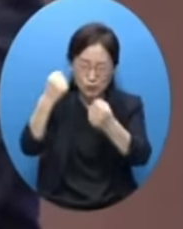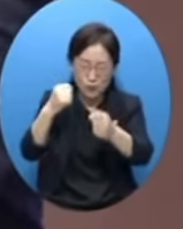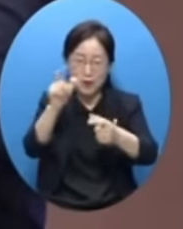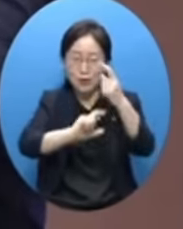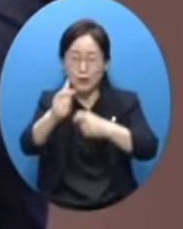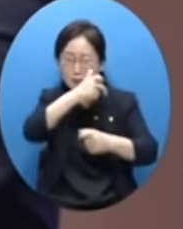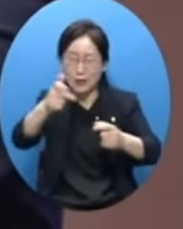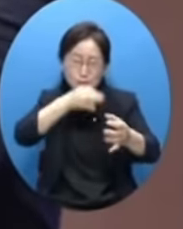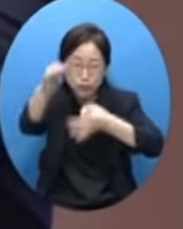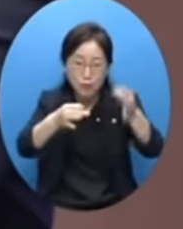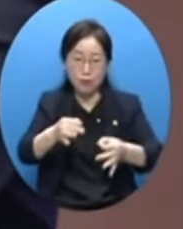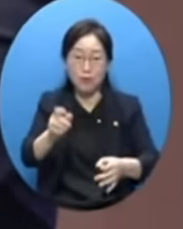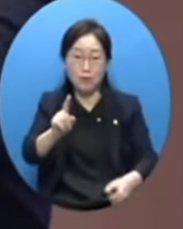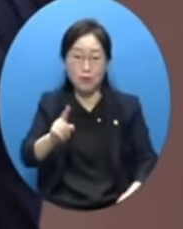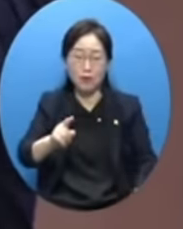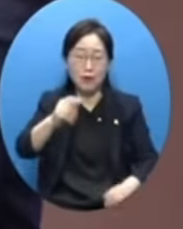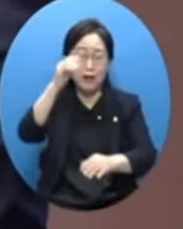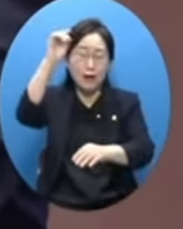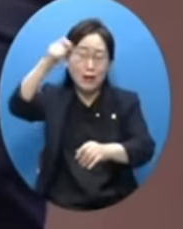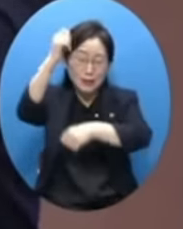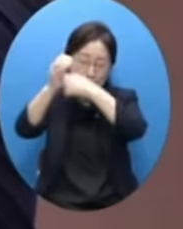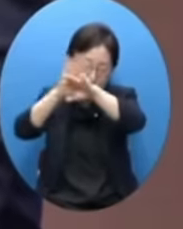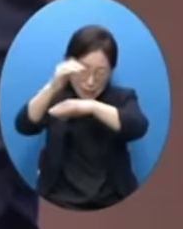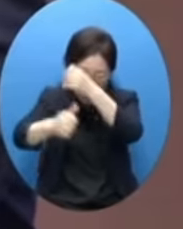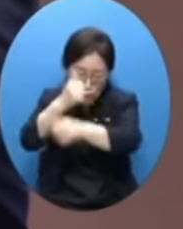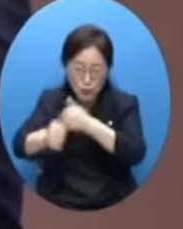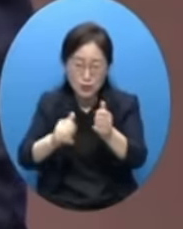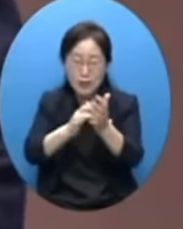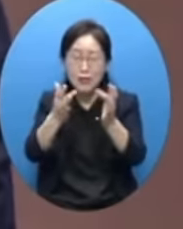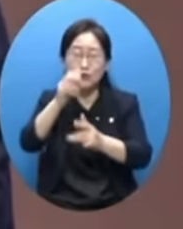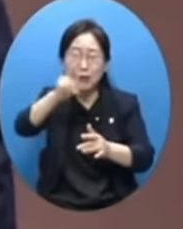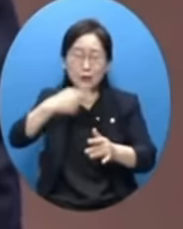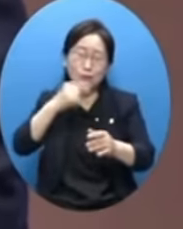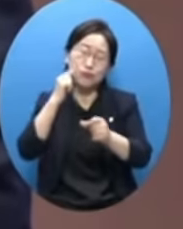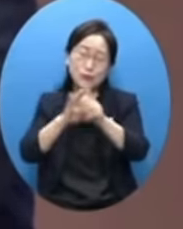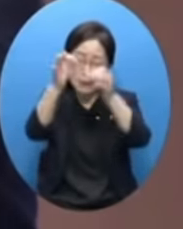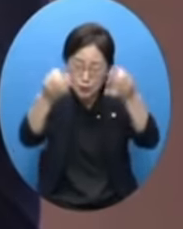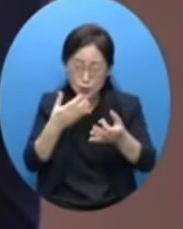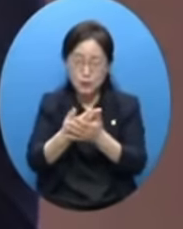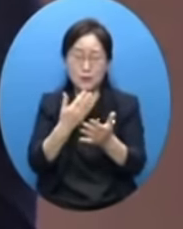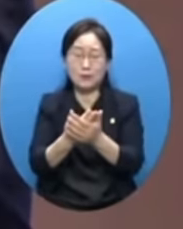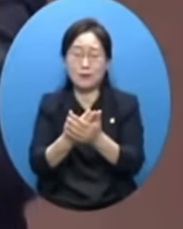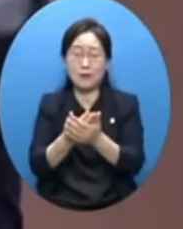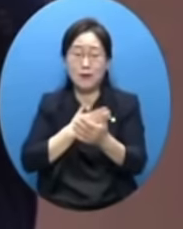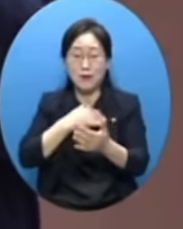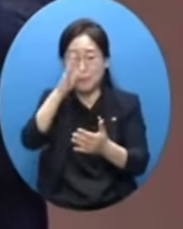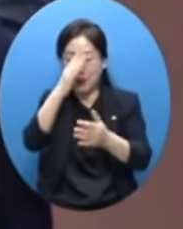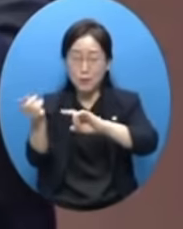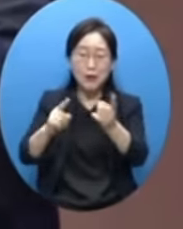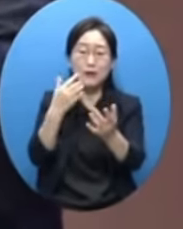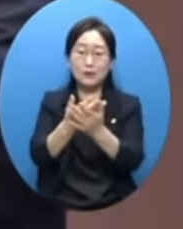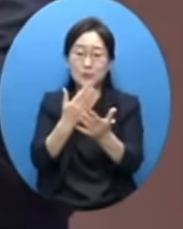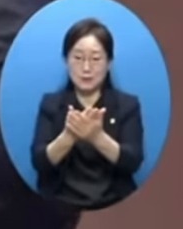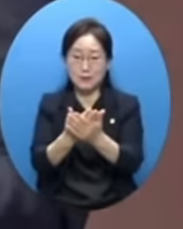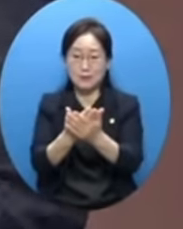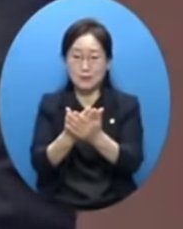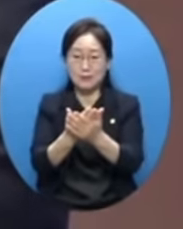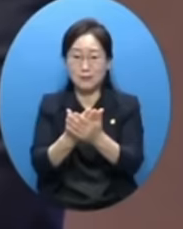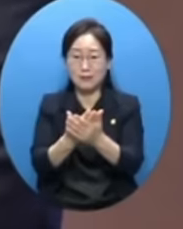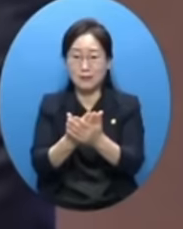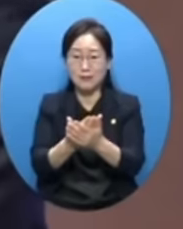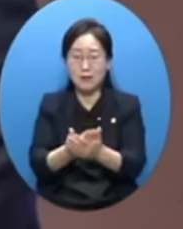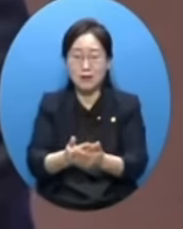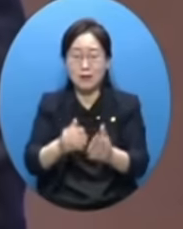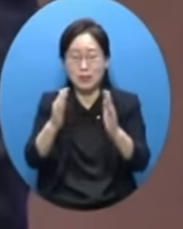됩니다. 다윗의 자손 예수여 나를 불쌍히 여겨주옵소서. 이 질병에서 노예를 받게 하여 주옵소서.